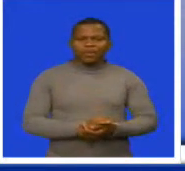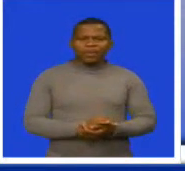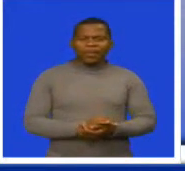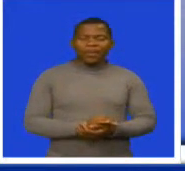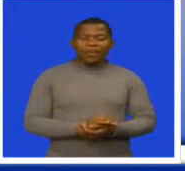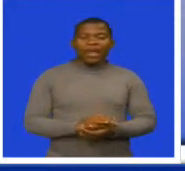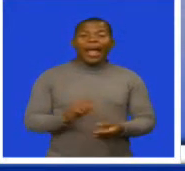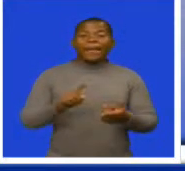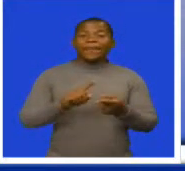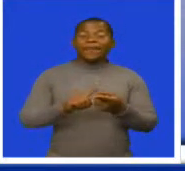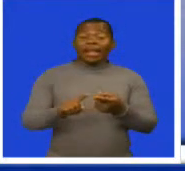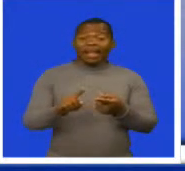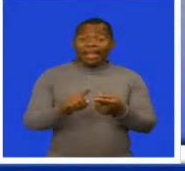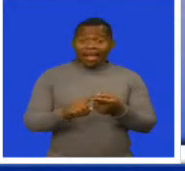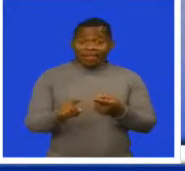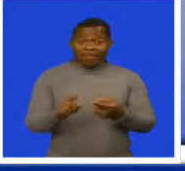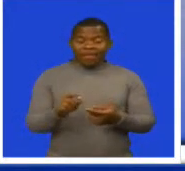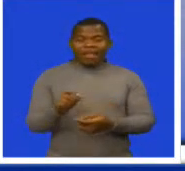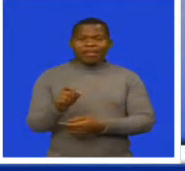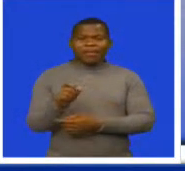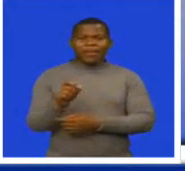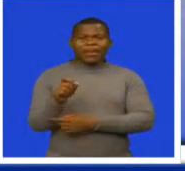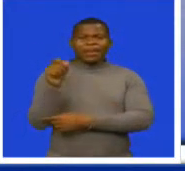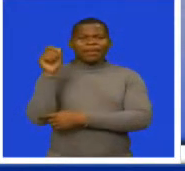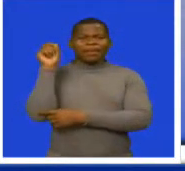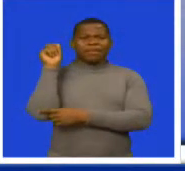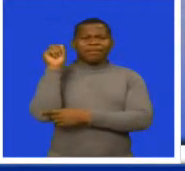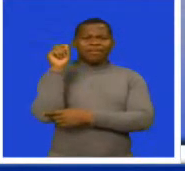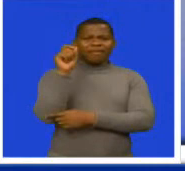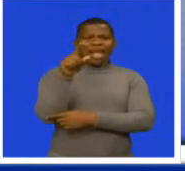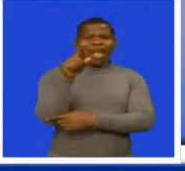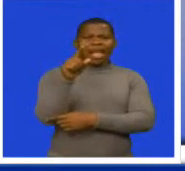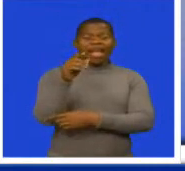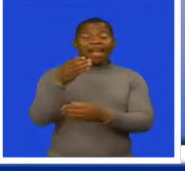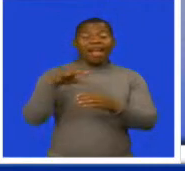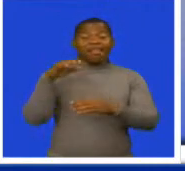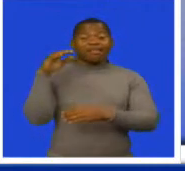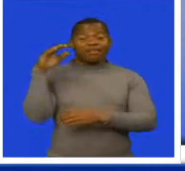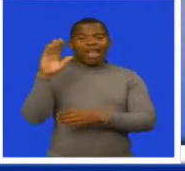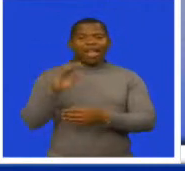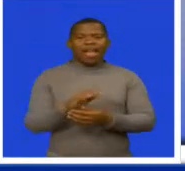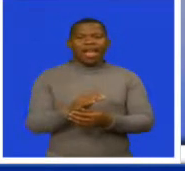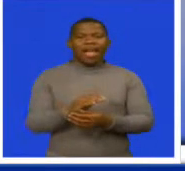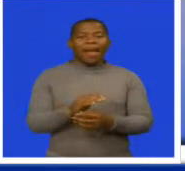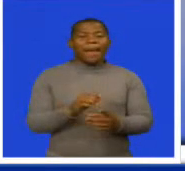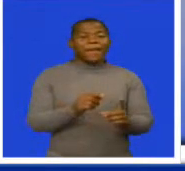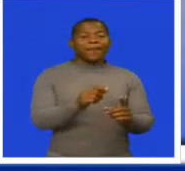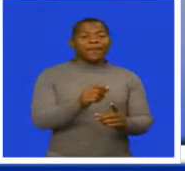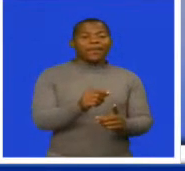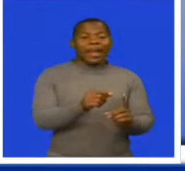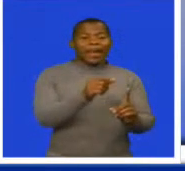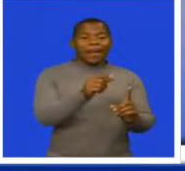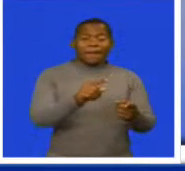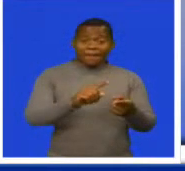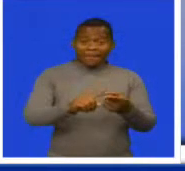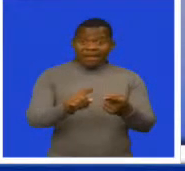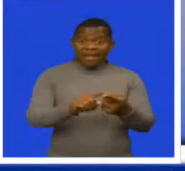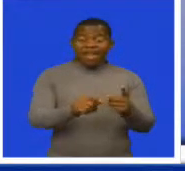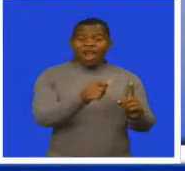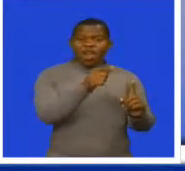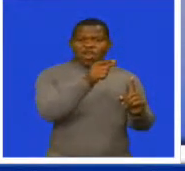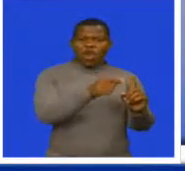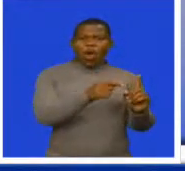Ireland Kyle McInstras omiswe kudlala lo mdlalo eminyaka lesiphohlongo ngokulandzela kutholakale ukuthi wathengisa imidlalo lemibili